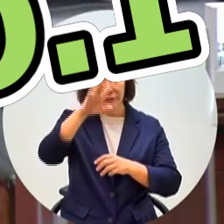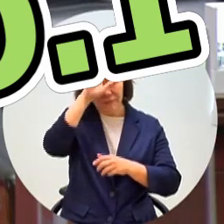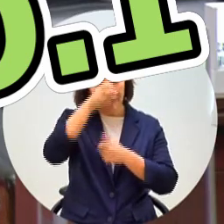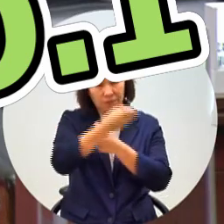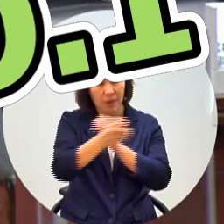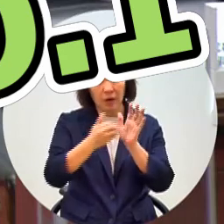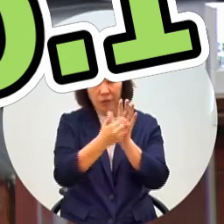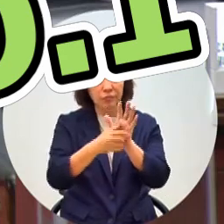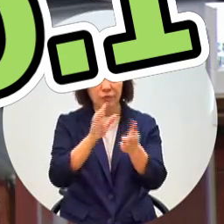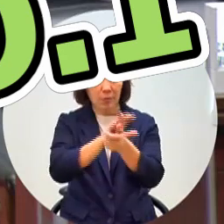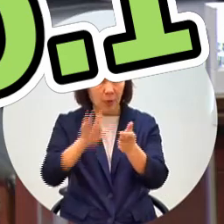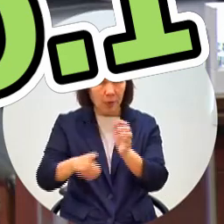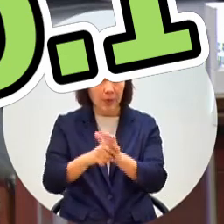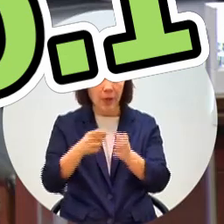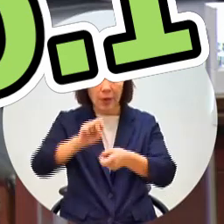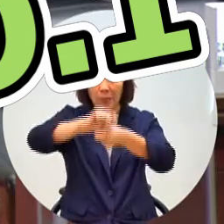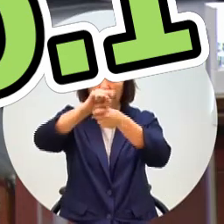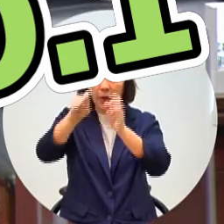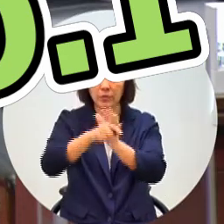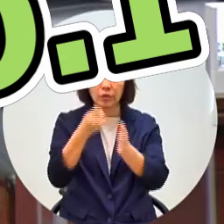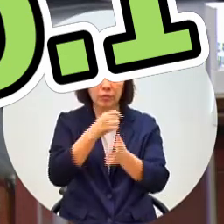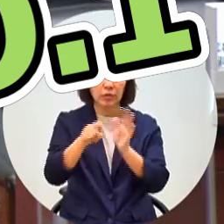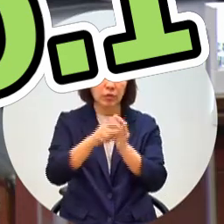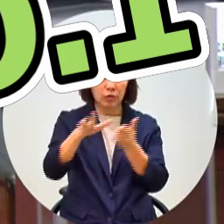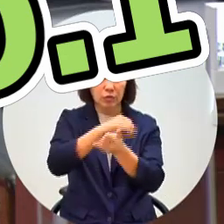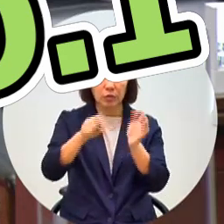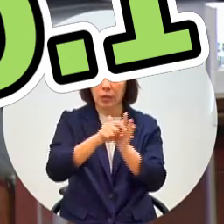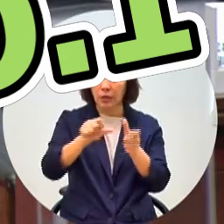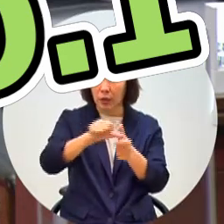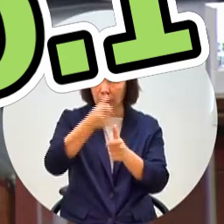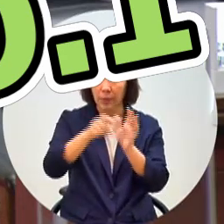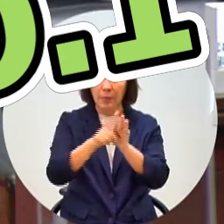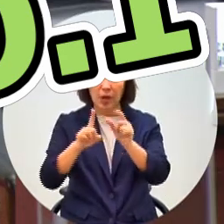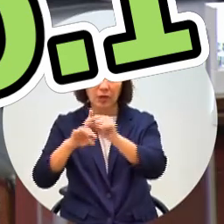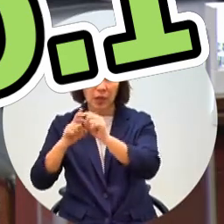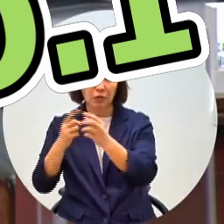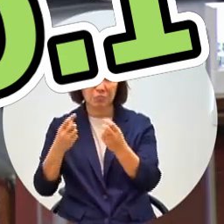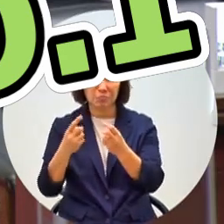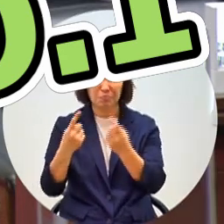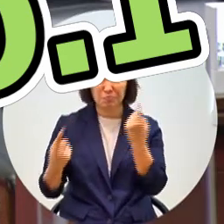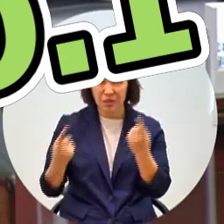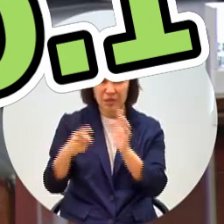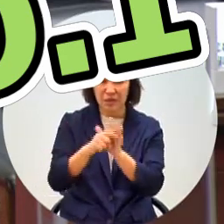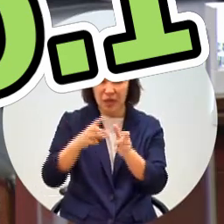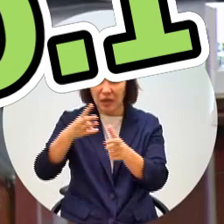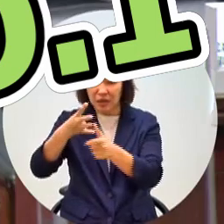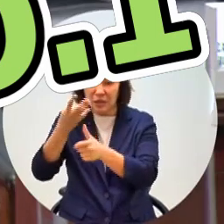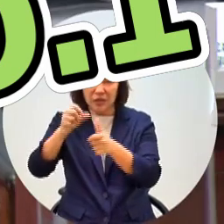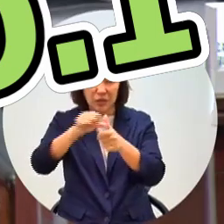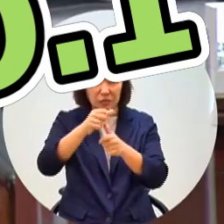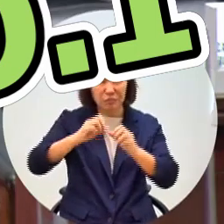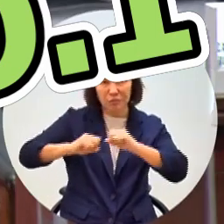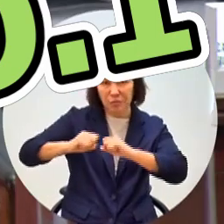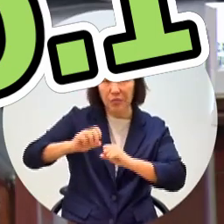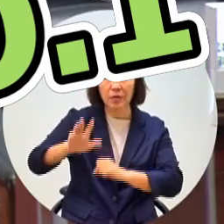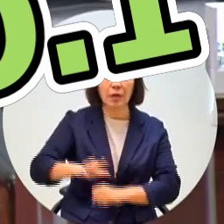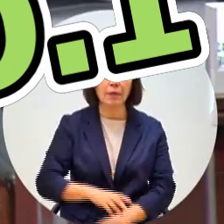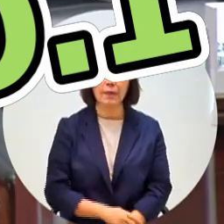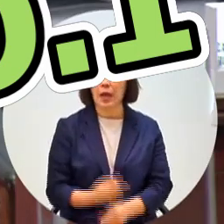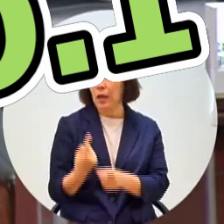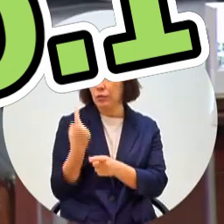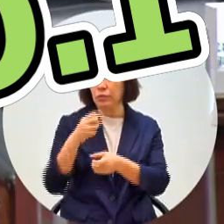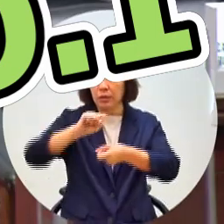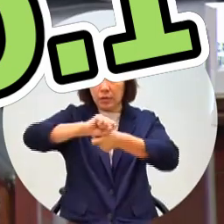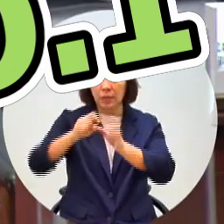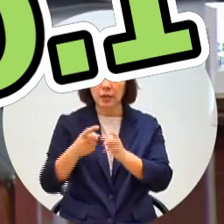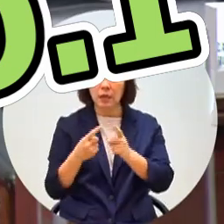现在累计确诊数是全台第五名，跟台中在拼第四名。我们昨天新增确诊